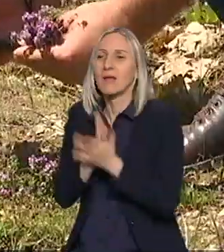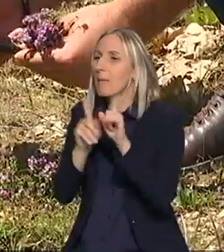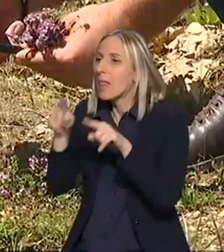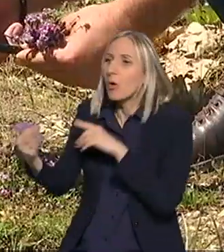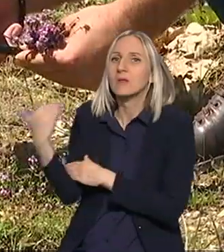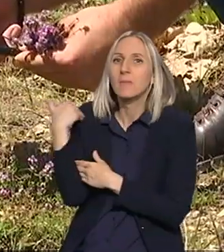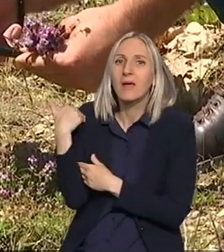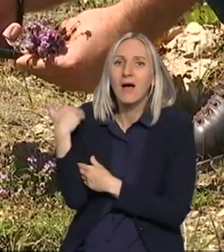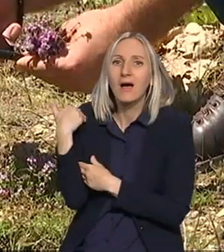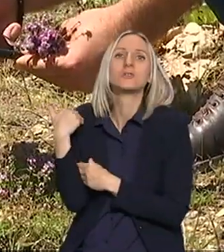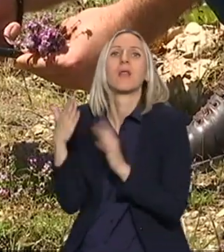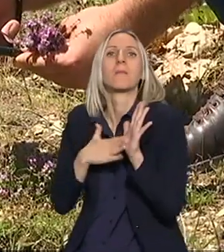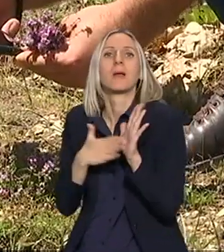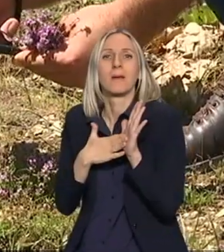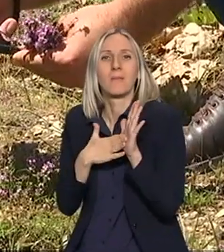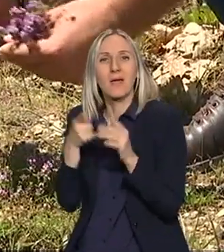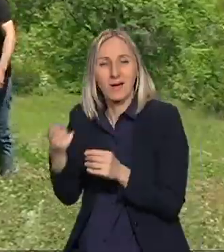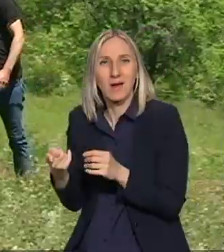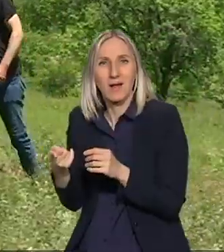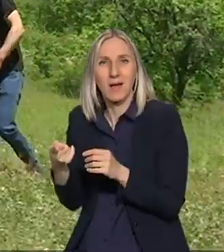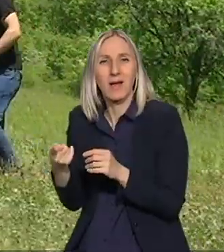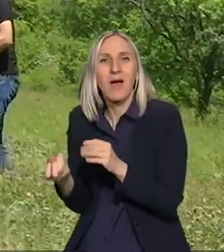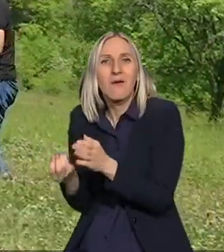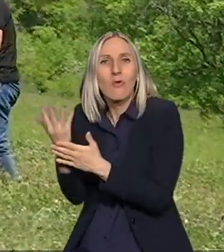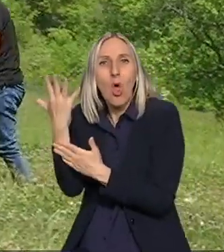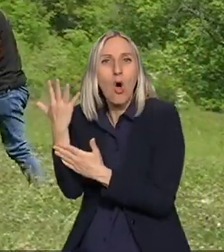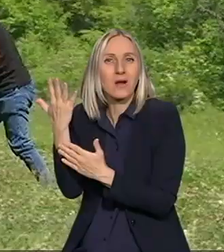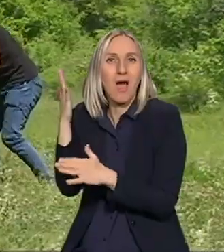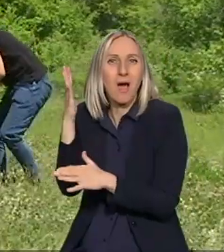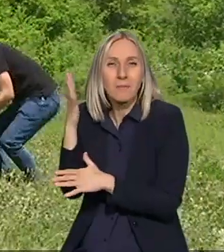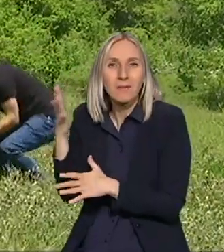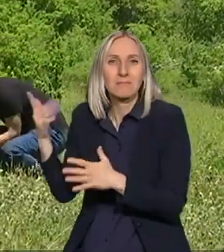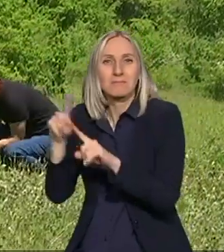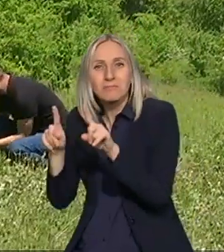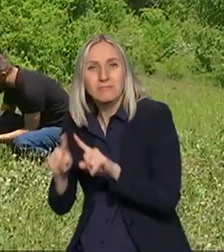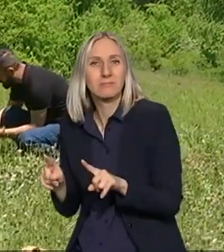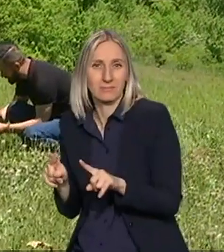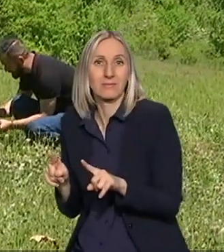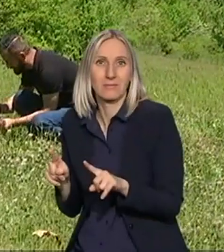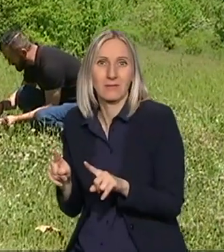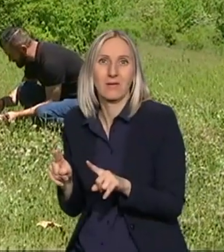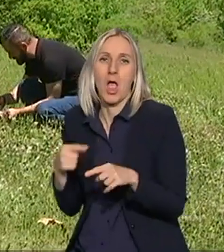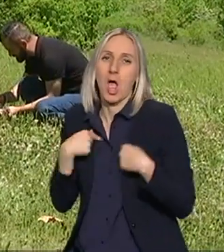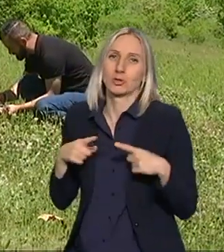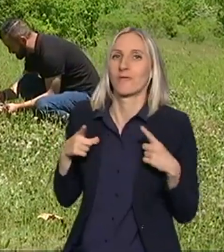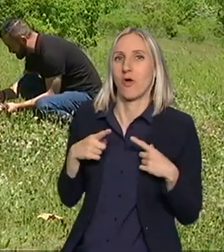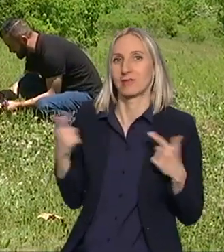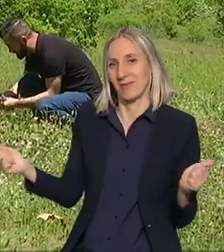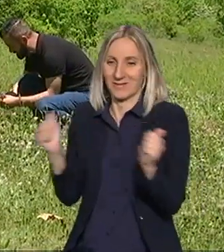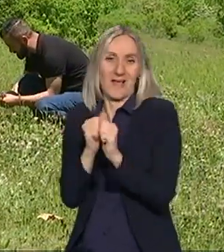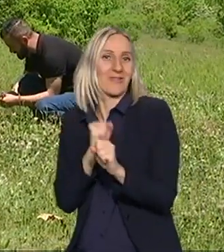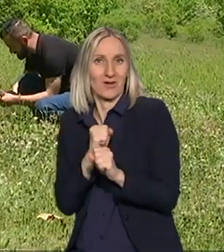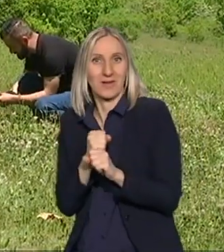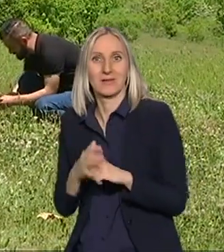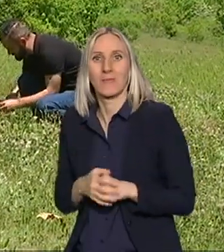za, za floru. Nadopunjujete. Apsolutno. A kažeš da su u pitanju